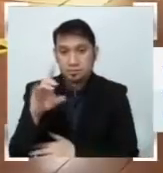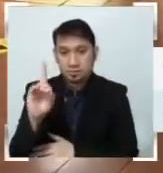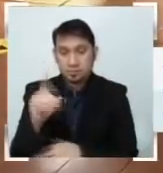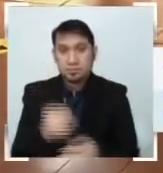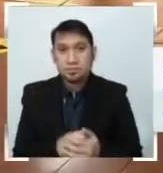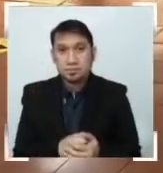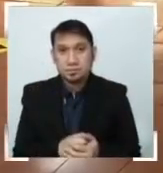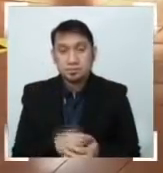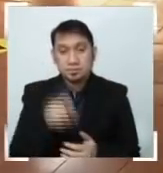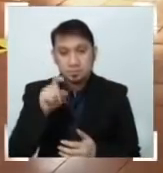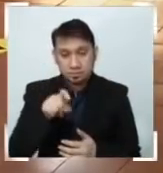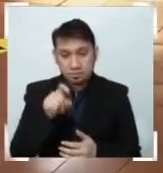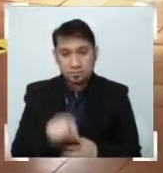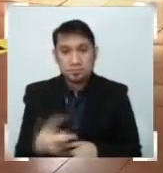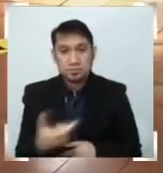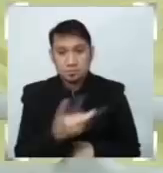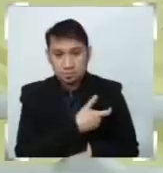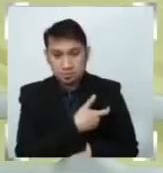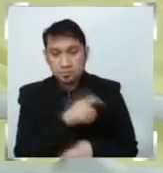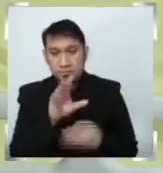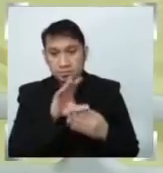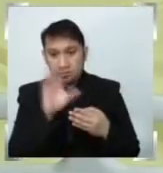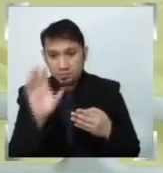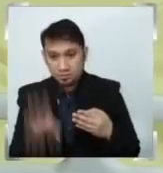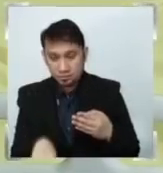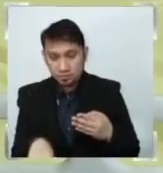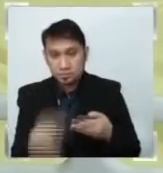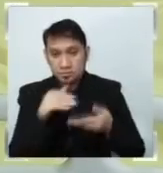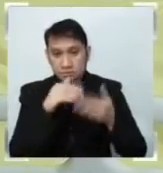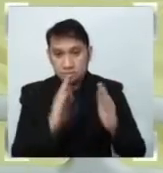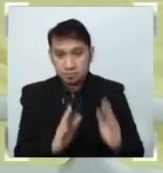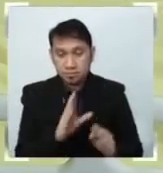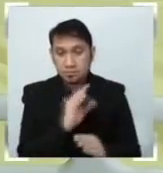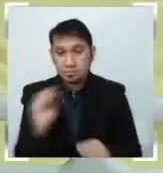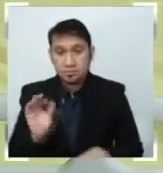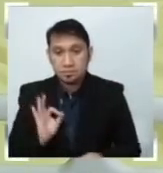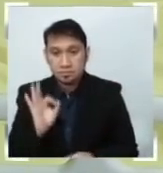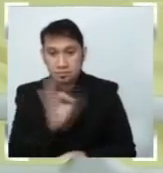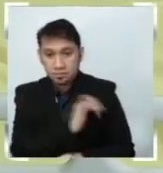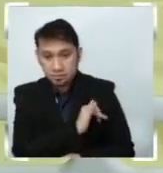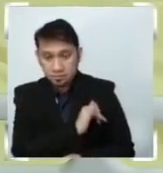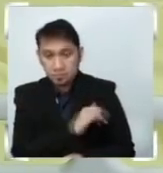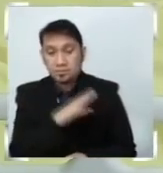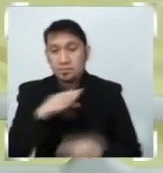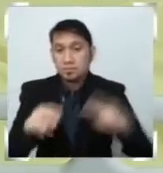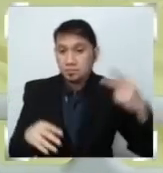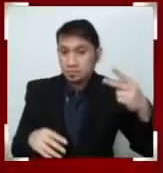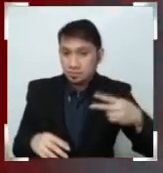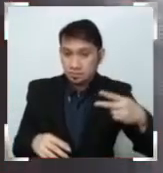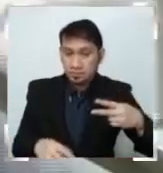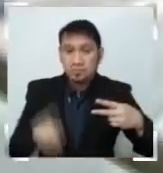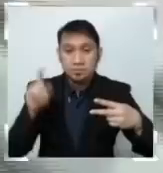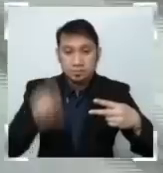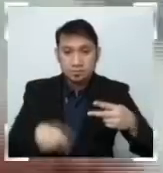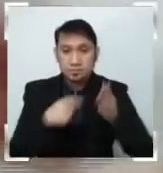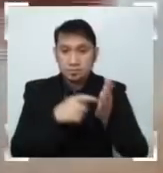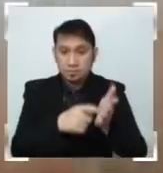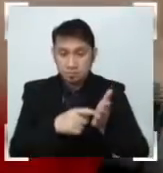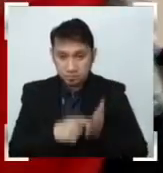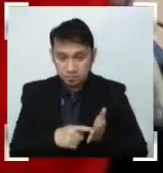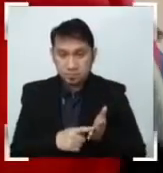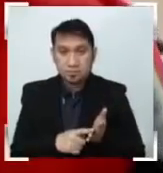mga papasok na mga estudyante at mga faculty. Ikalawa, kailangan yung requirements ng minimum